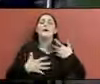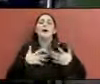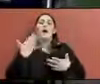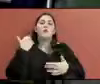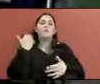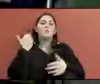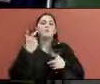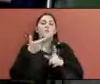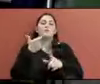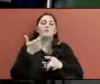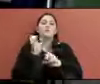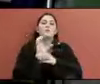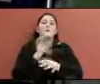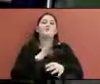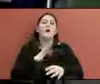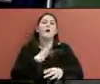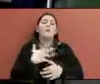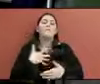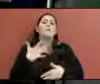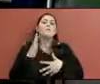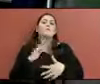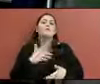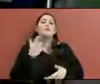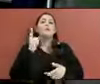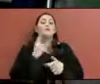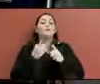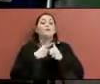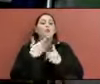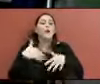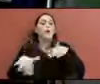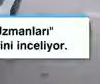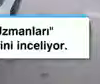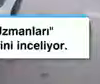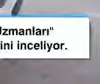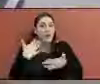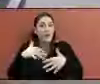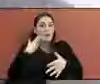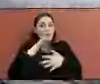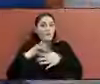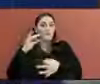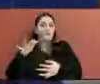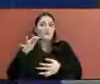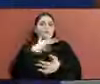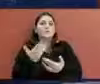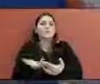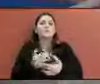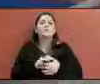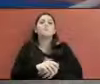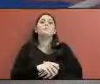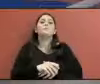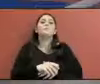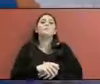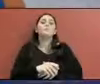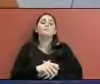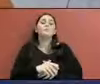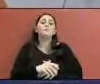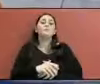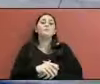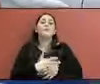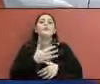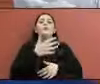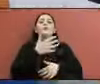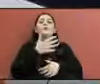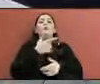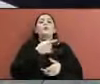şöyle, öncelikle engellilerin, engelli vatandaşlarımızın istihdamı da bildiğiniz üzere önemli